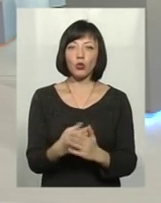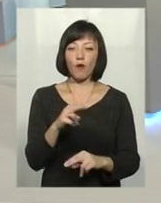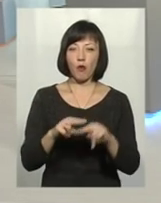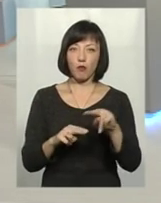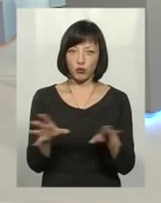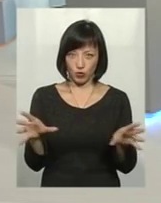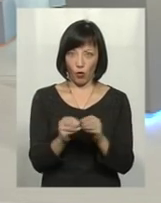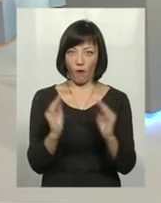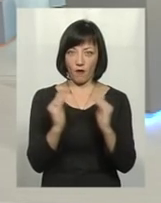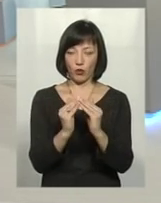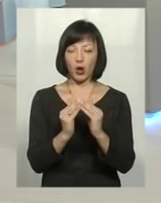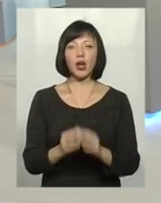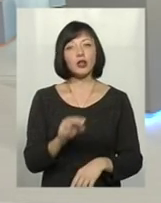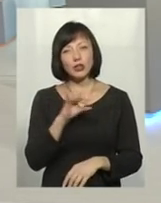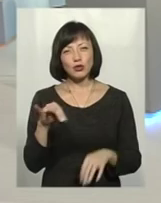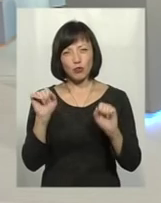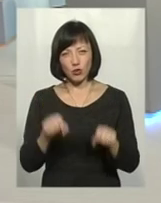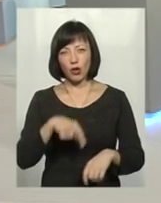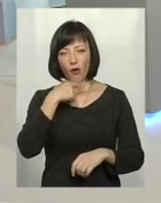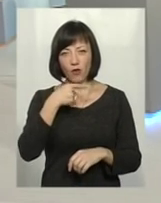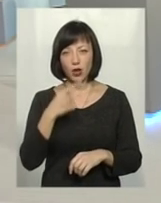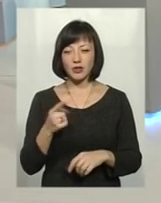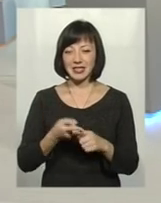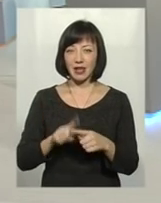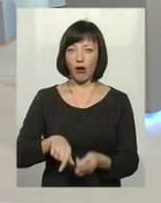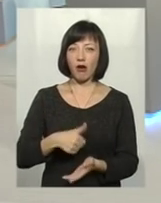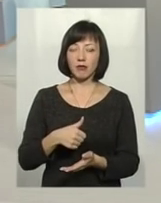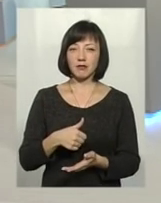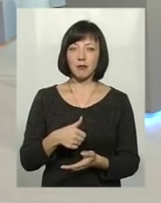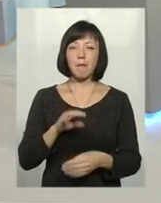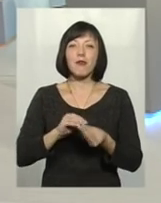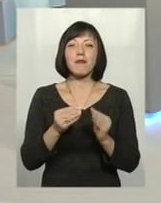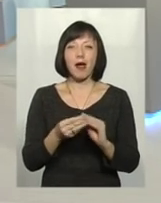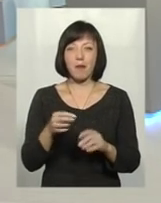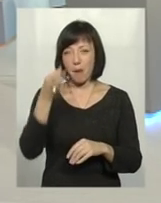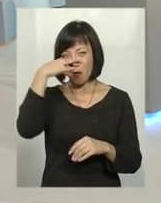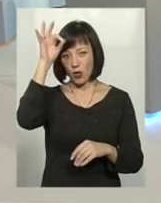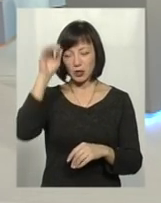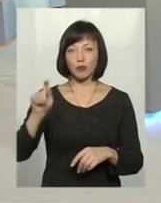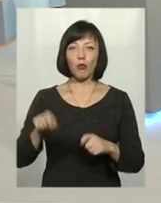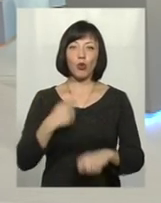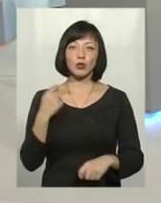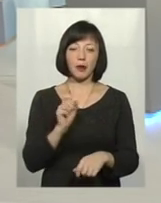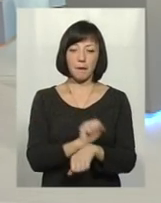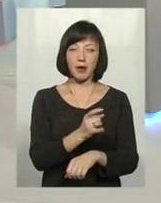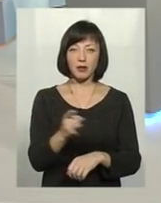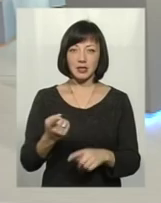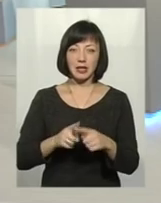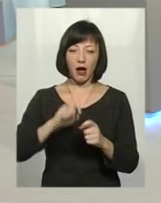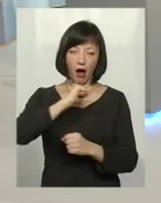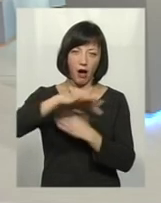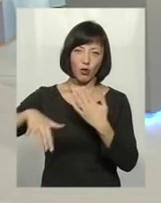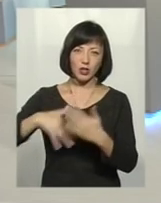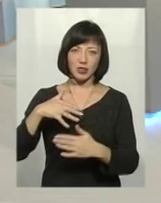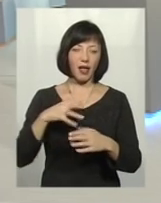новобудовою. Чи можемо ми говорити про те, що той головний біль поліції з порушниками паркування – це наслідок тієї